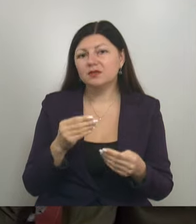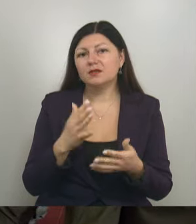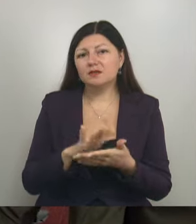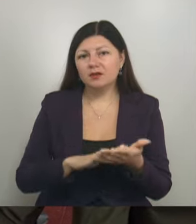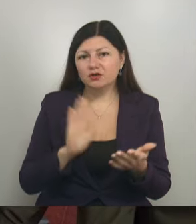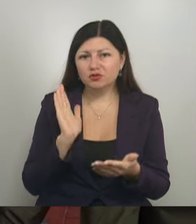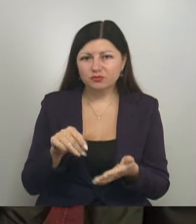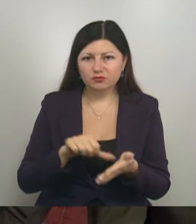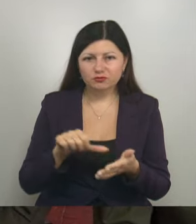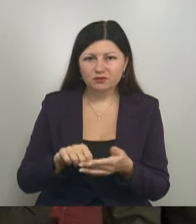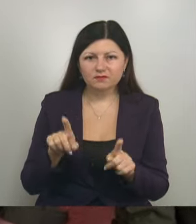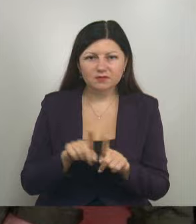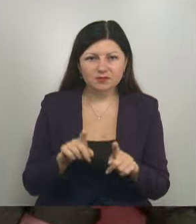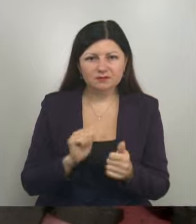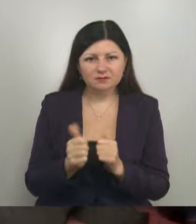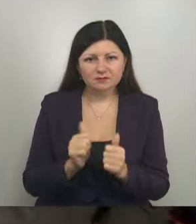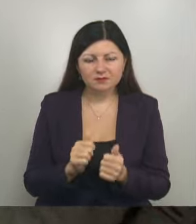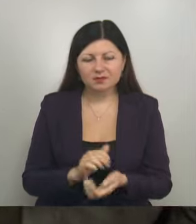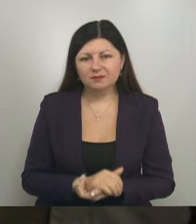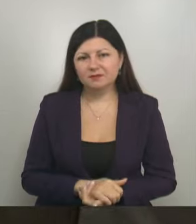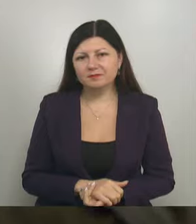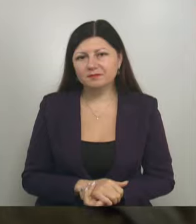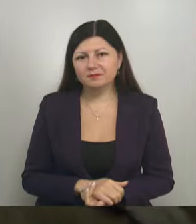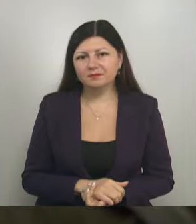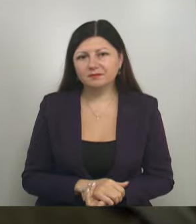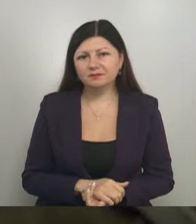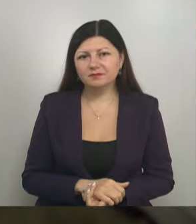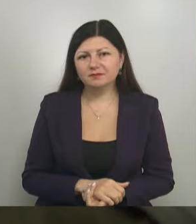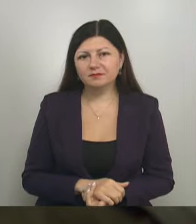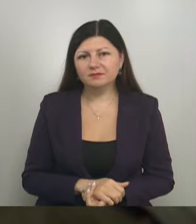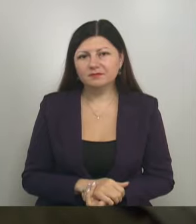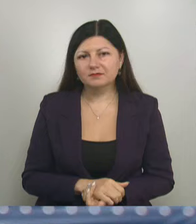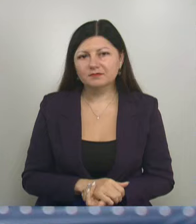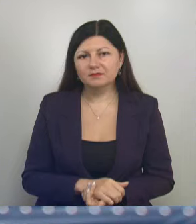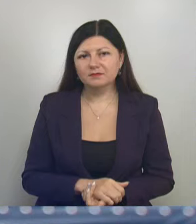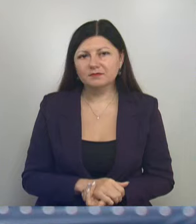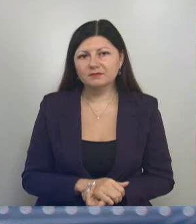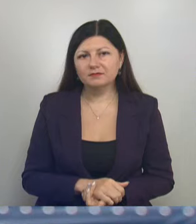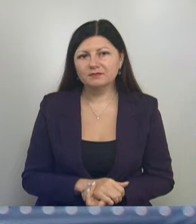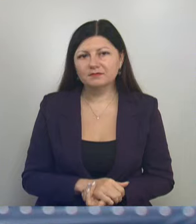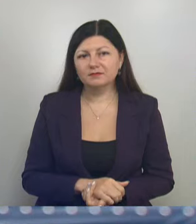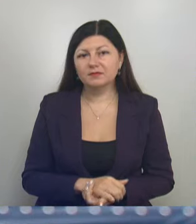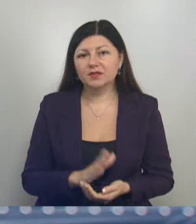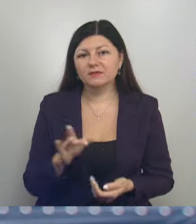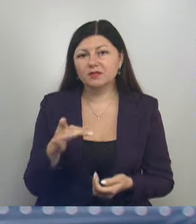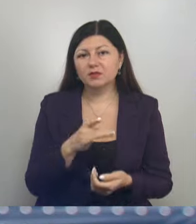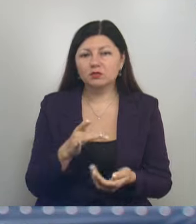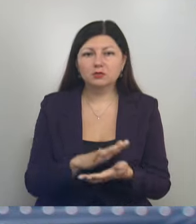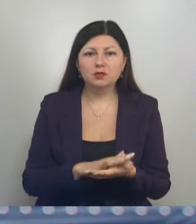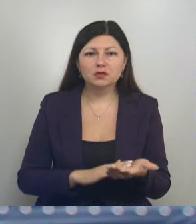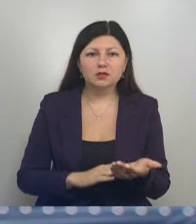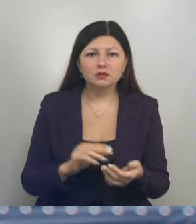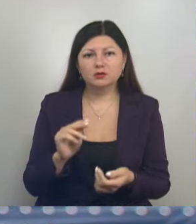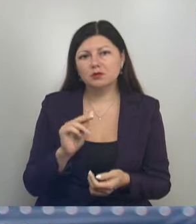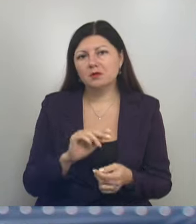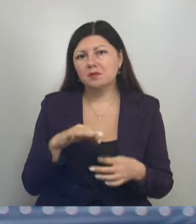смены. Дарья Яковлева, Александр Поддубный. Программа «Такой день» на Мире Белогорье. В регионе продолжает